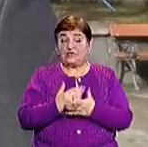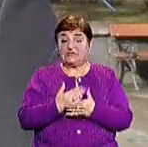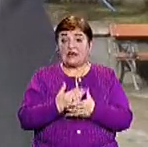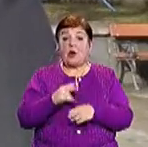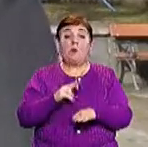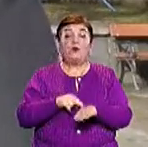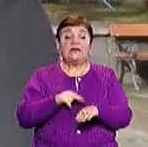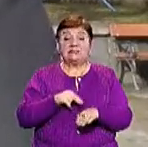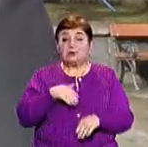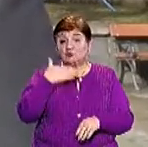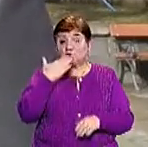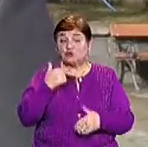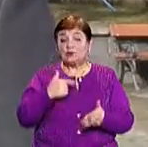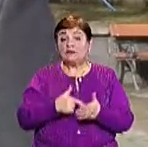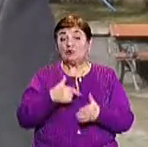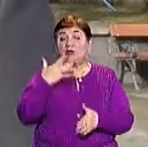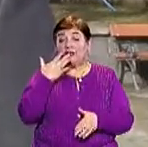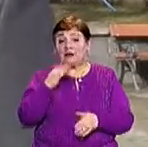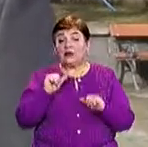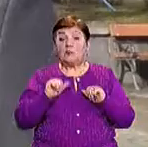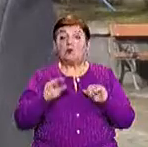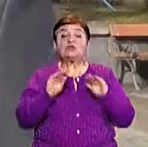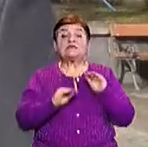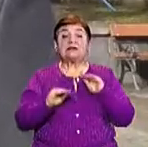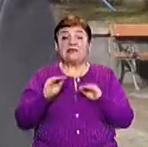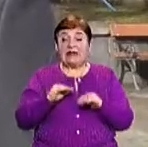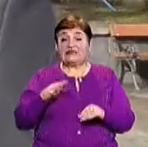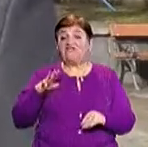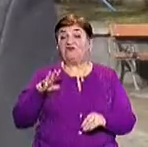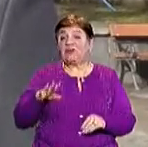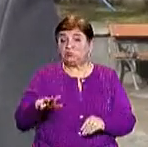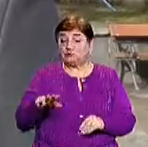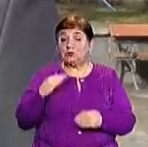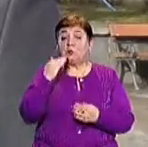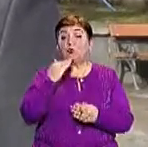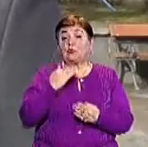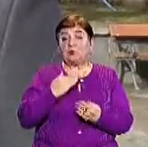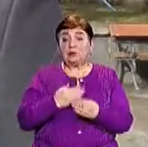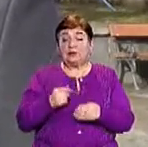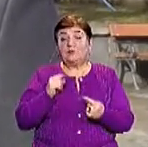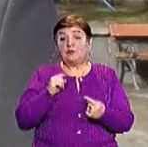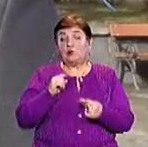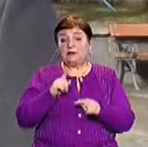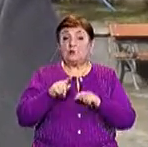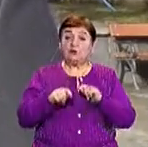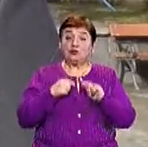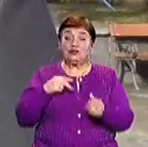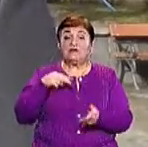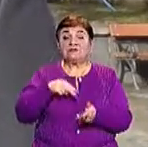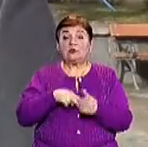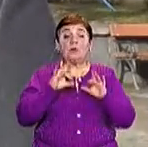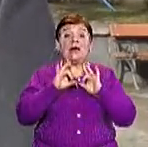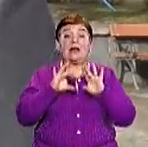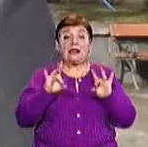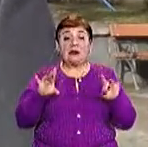Муніципальна поліція Ужгородської міської ради може складати, вимушена складати протоколи про адмінправопорушення, про встановлення реклами